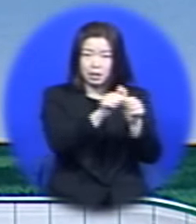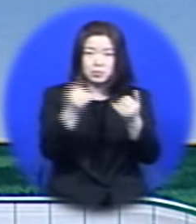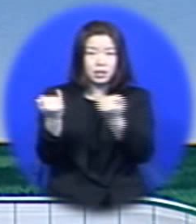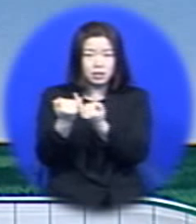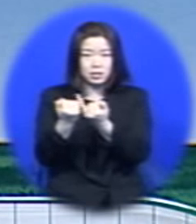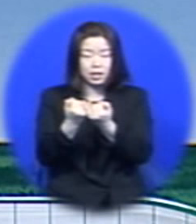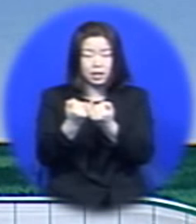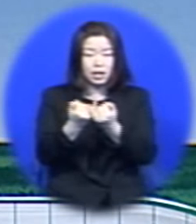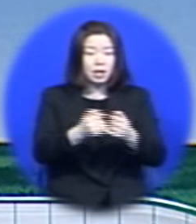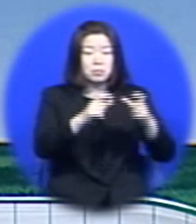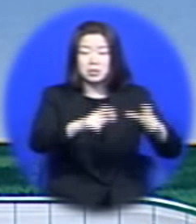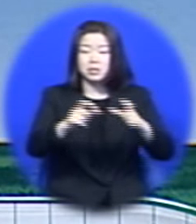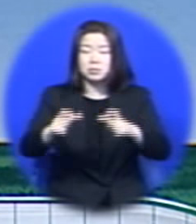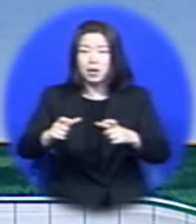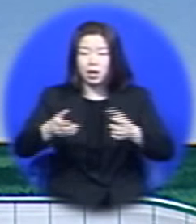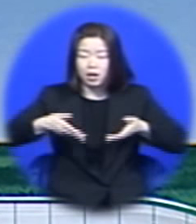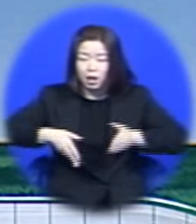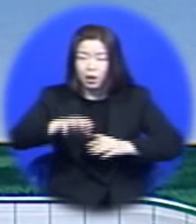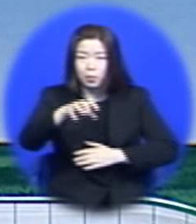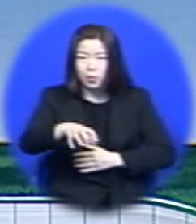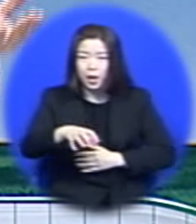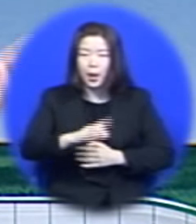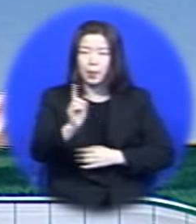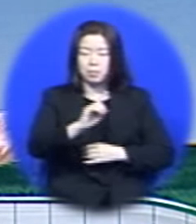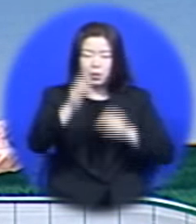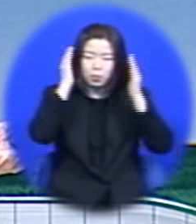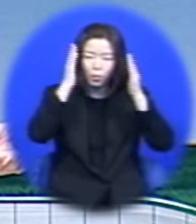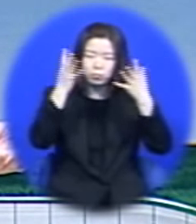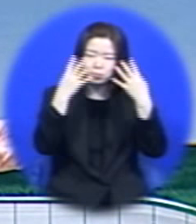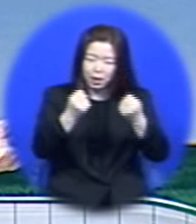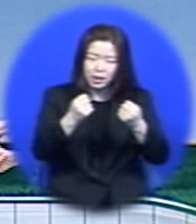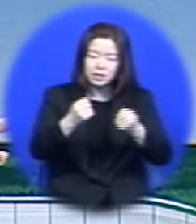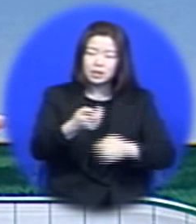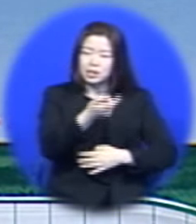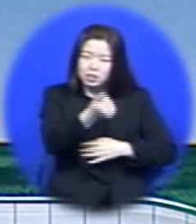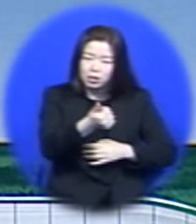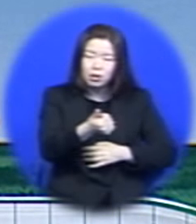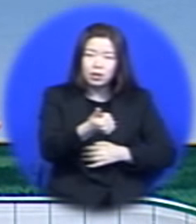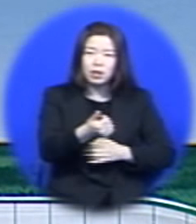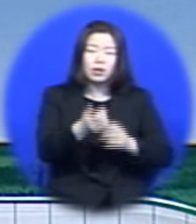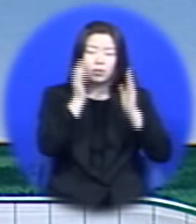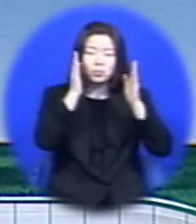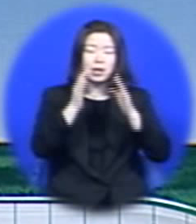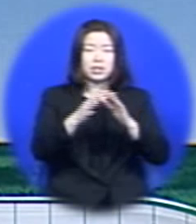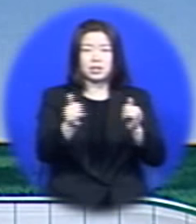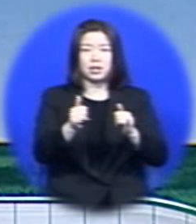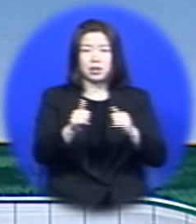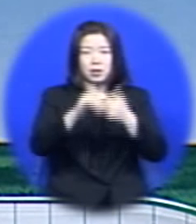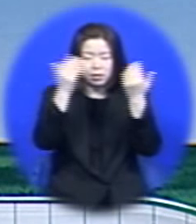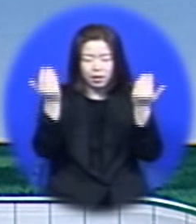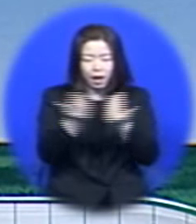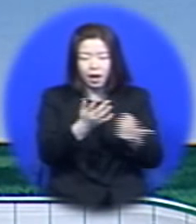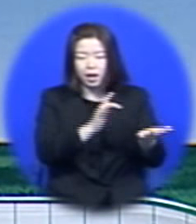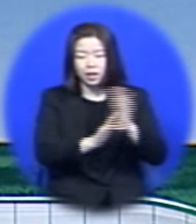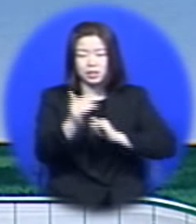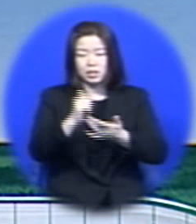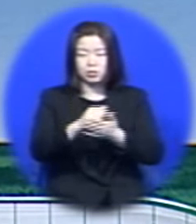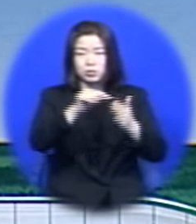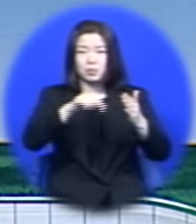지방, 출신, 고향, 뭐 공부를 많이 하고 적게 한 사람 다 예수님 안에 있습니다.